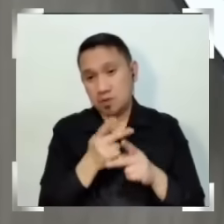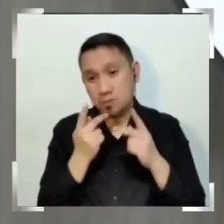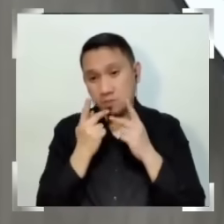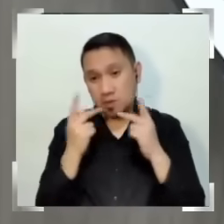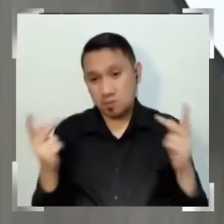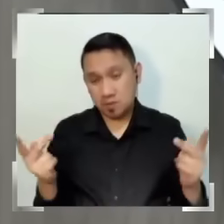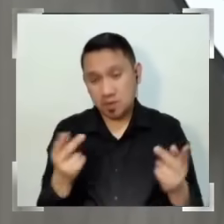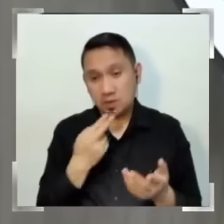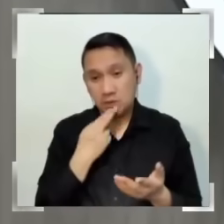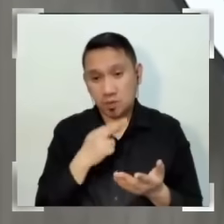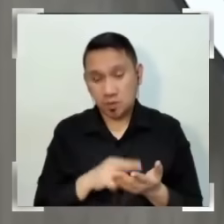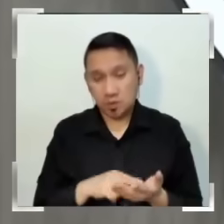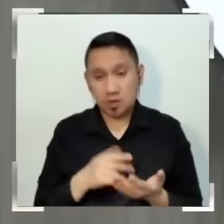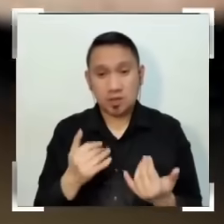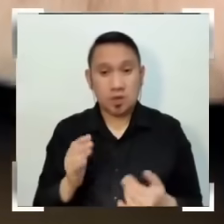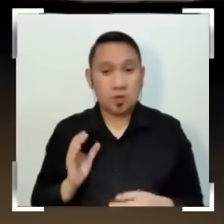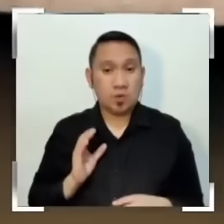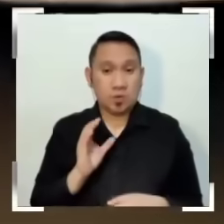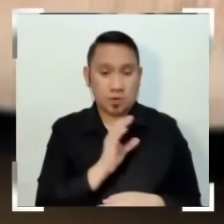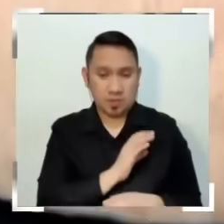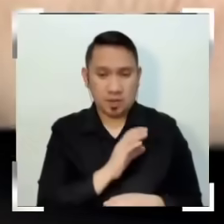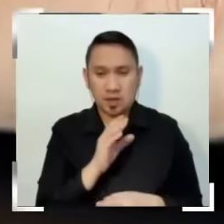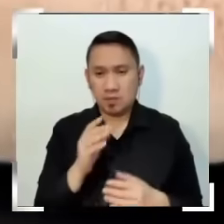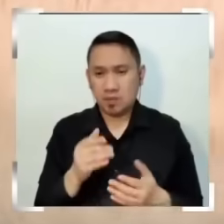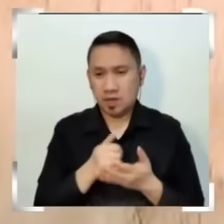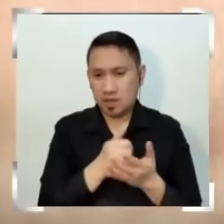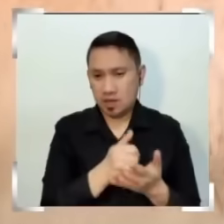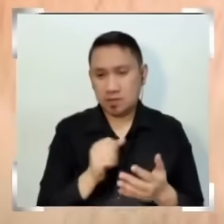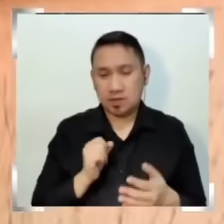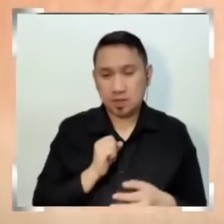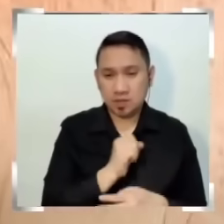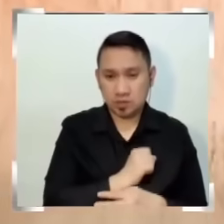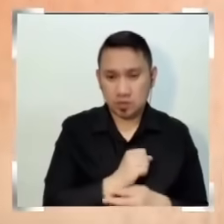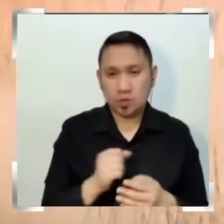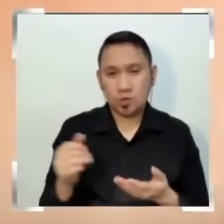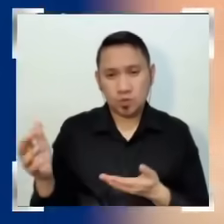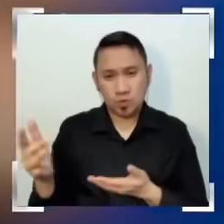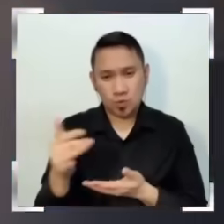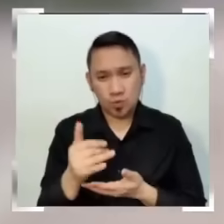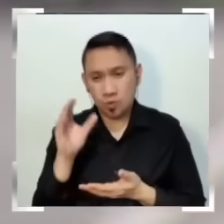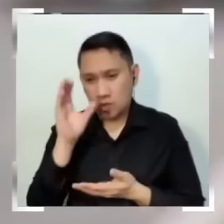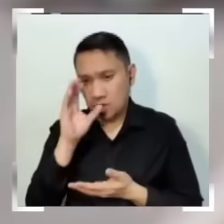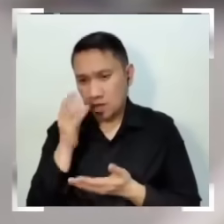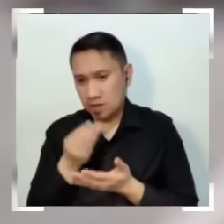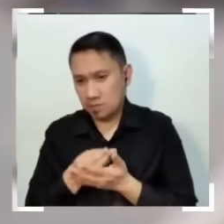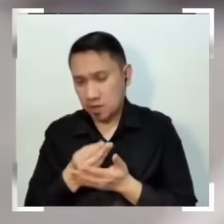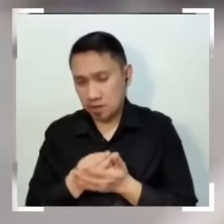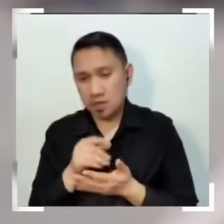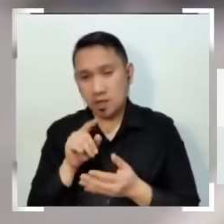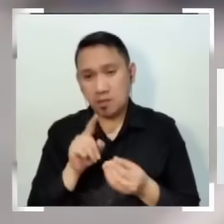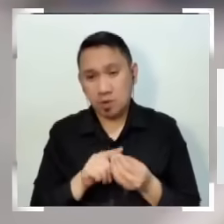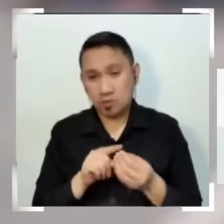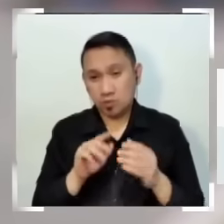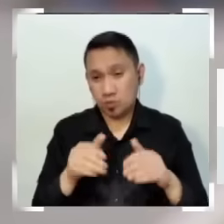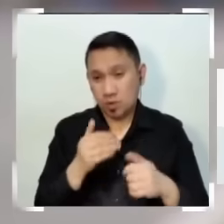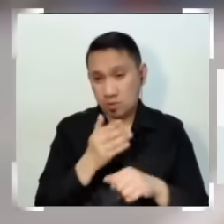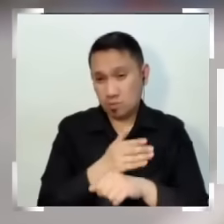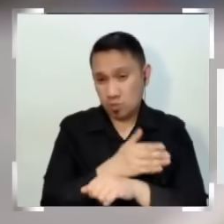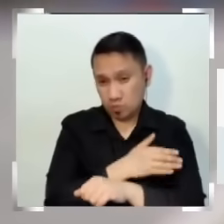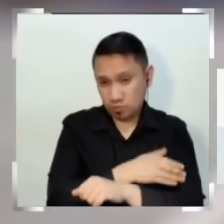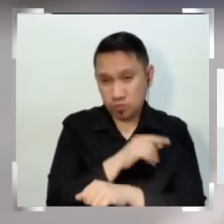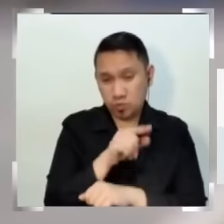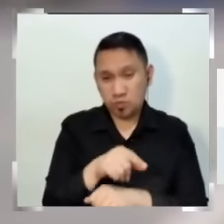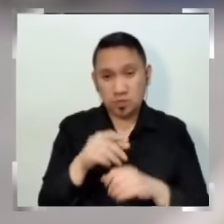sa Senado para maghanap ng pondo kontra cybercrime at ransomware attacks. Sa mga insidente ng hacking sa mga ahensya